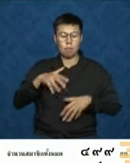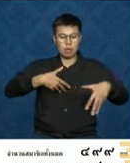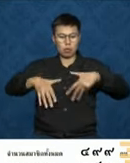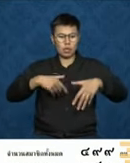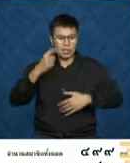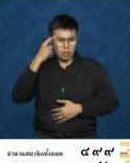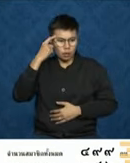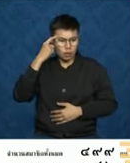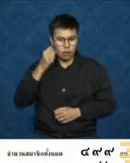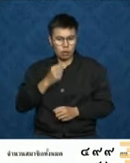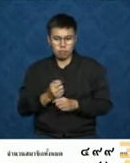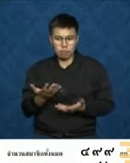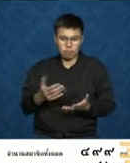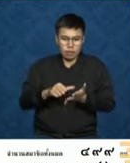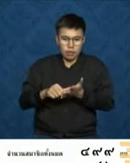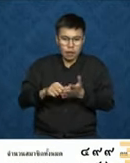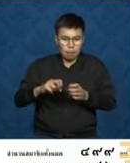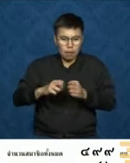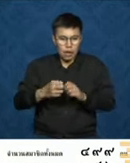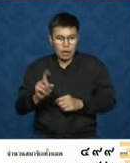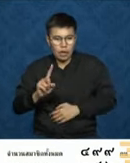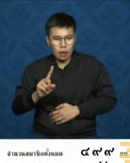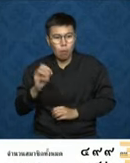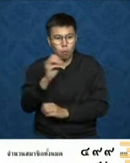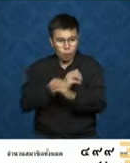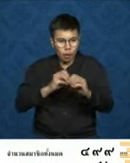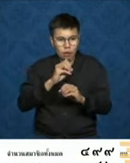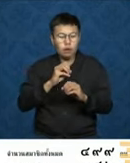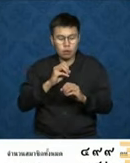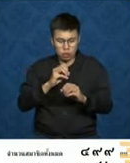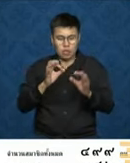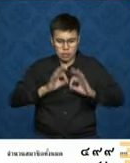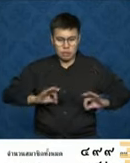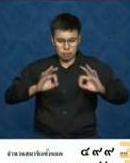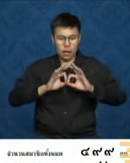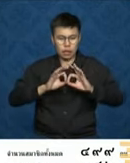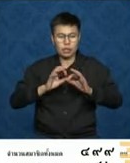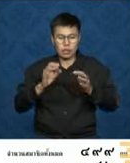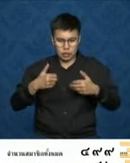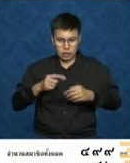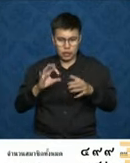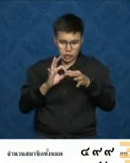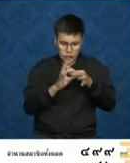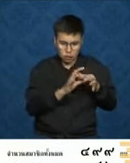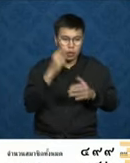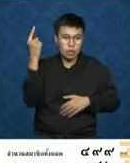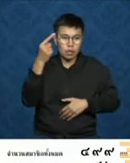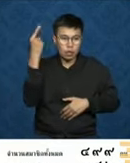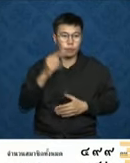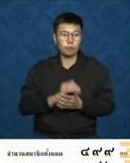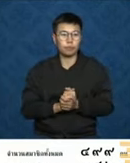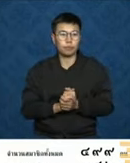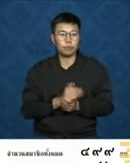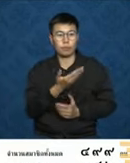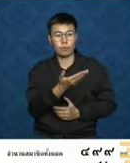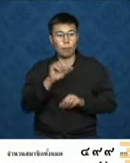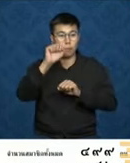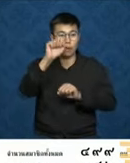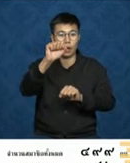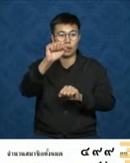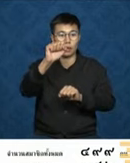ลุ้นว่าจะเกิดเรื่องอีกครั้งเมื่อไหร่เพราะความปลอดภัยคือหัวใจจของการท่องเที่ยวขอสไลด์แผนที่ 3ครับประกาศ